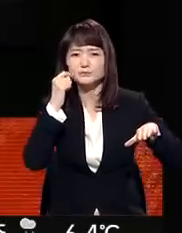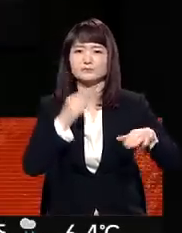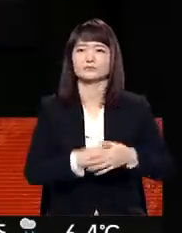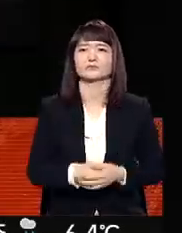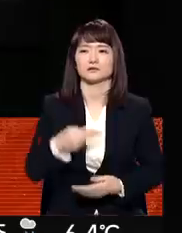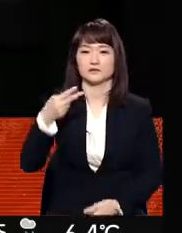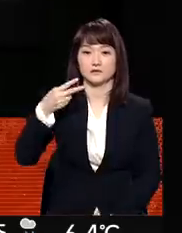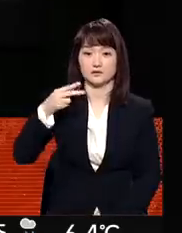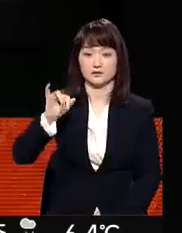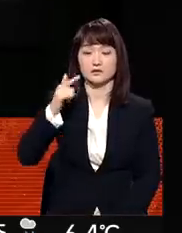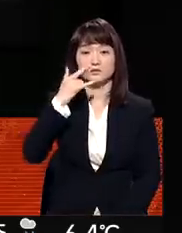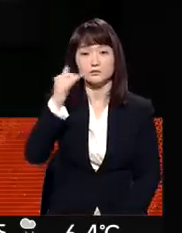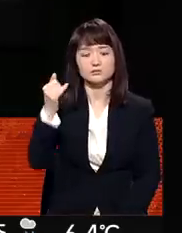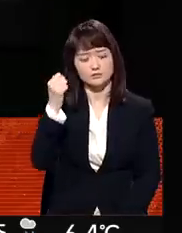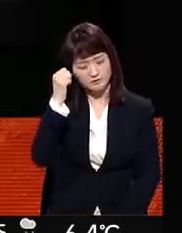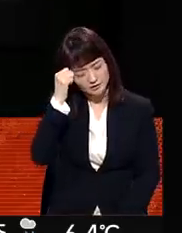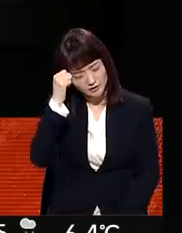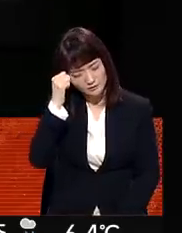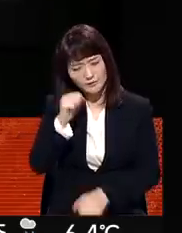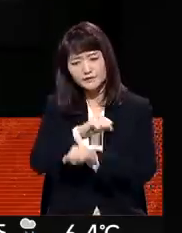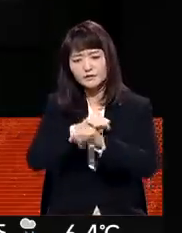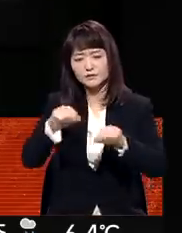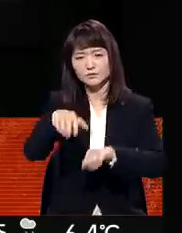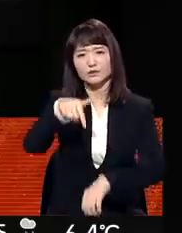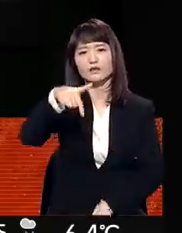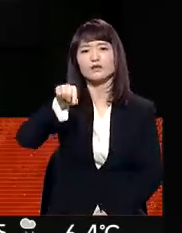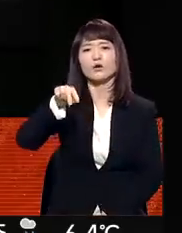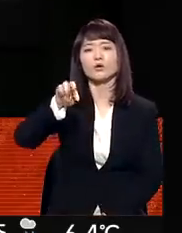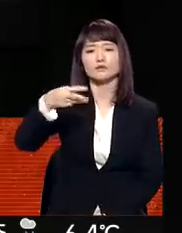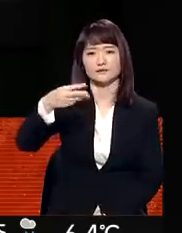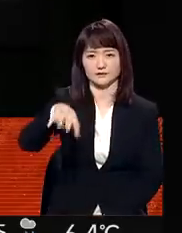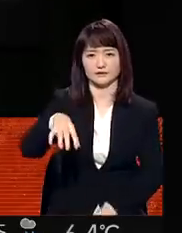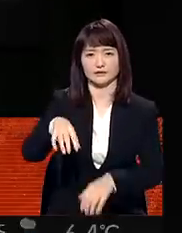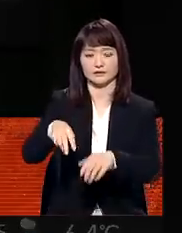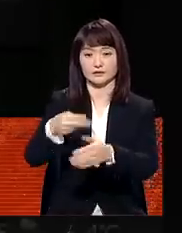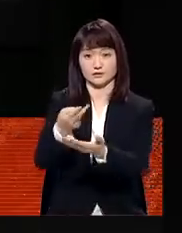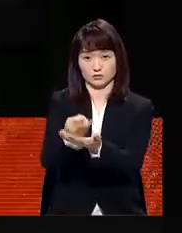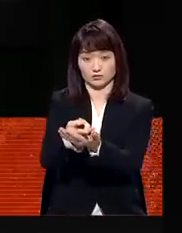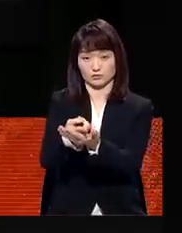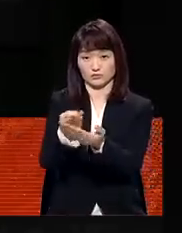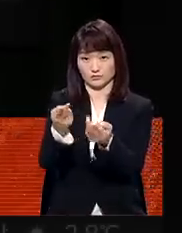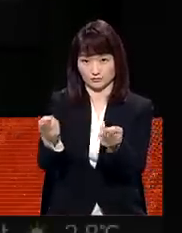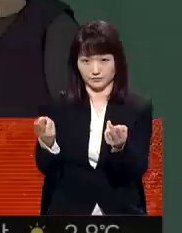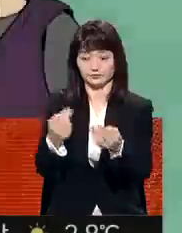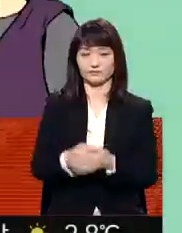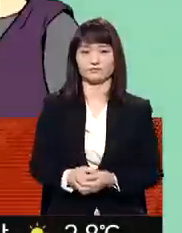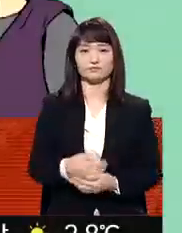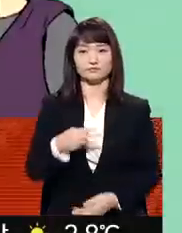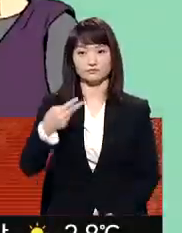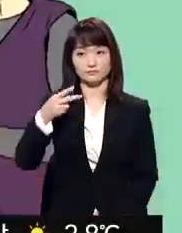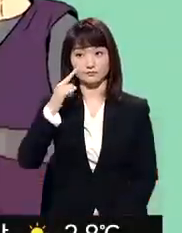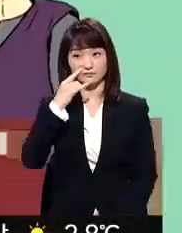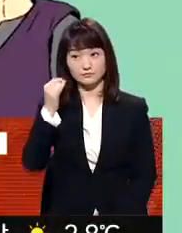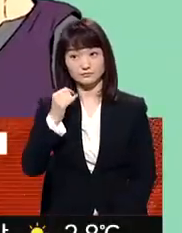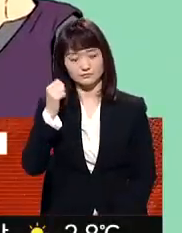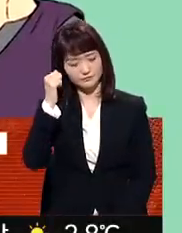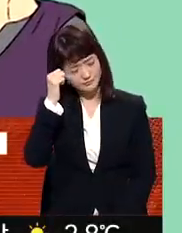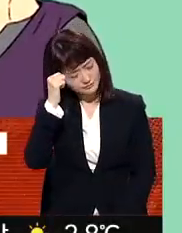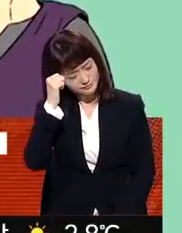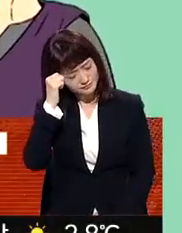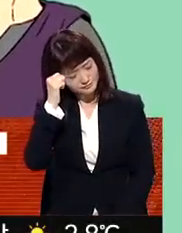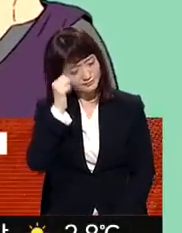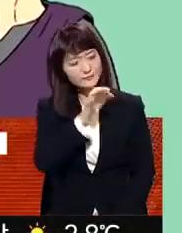거실에 이부자리를 펴야 하는 상황입니다 그런데 시어머니가요 자고 갈테니까 그 안방에서 잘 수 있게 준비를 해 놔라